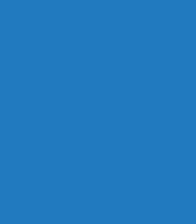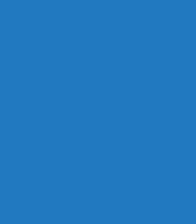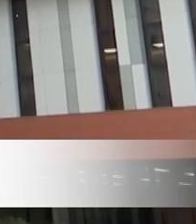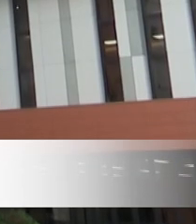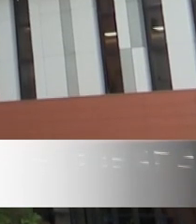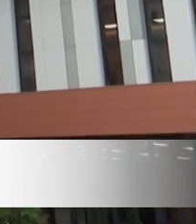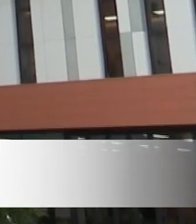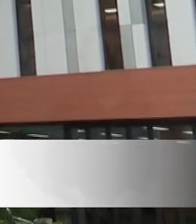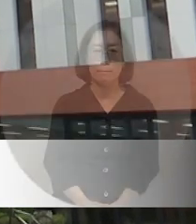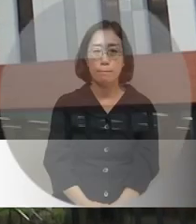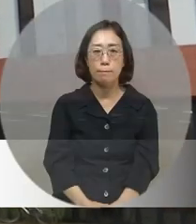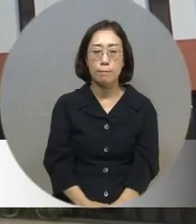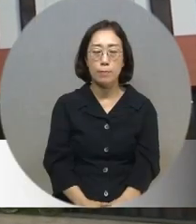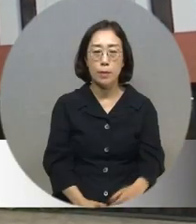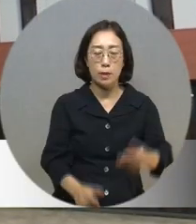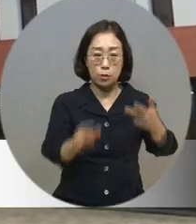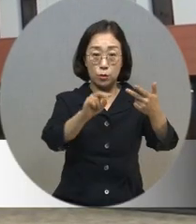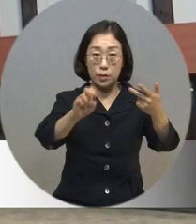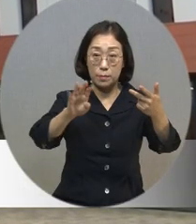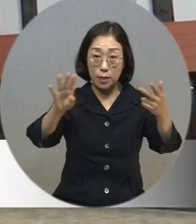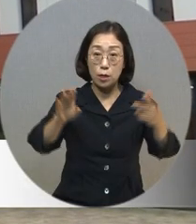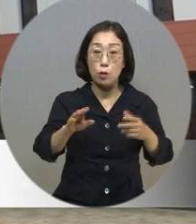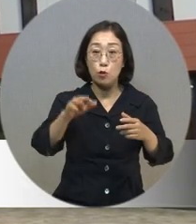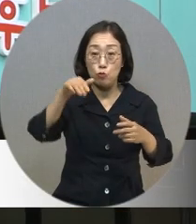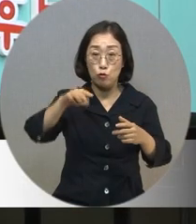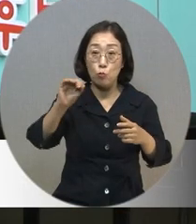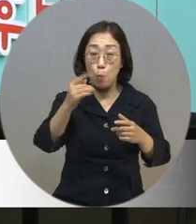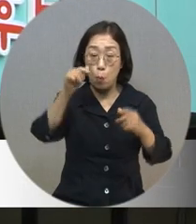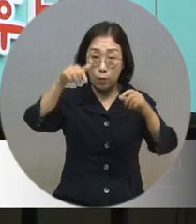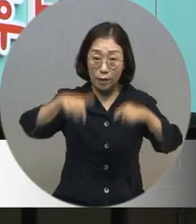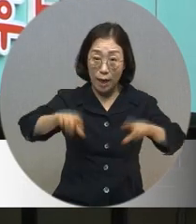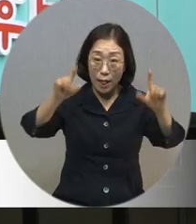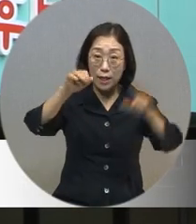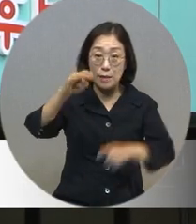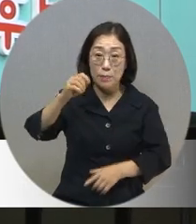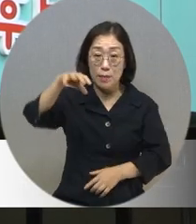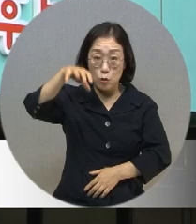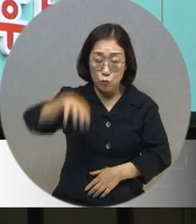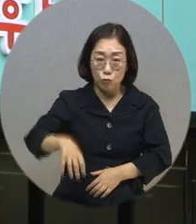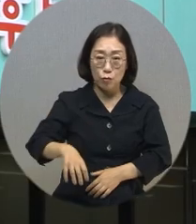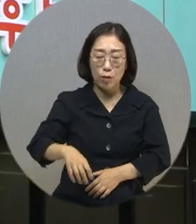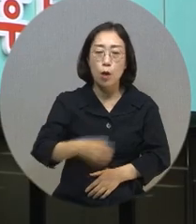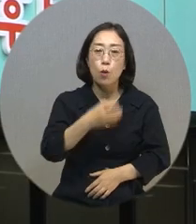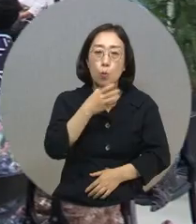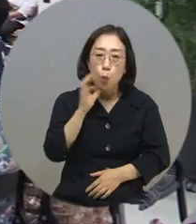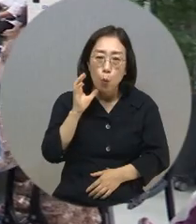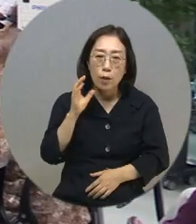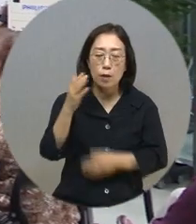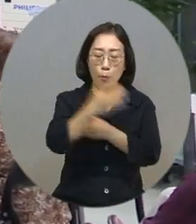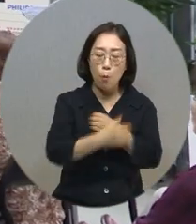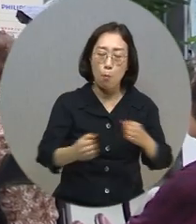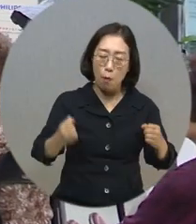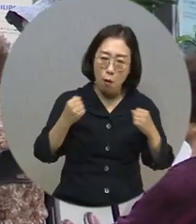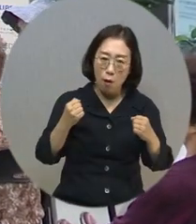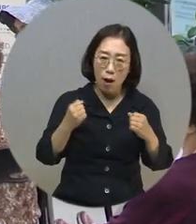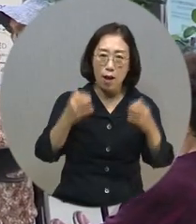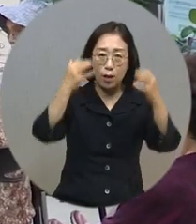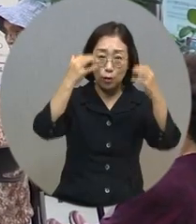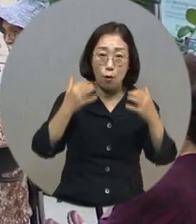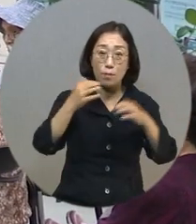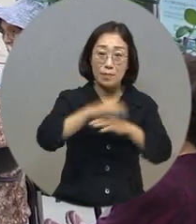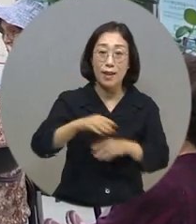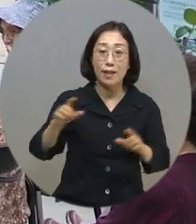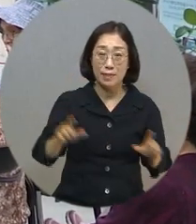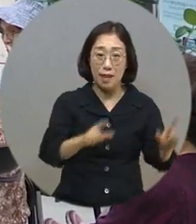입 지난 24일 중복을 맞아 임실군 노인종합복지관에서는 지역내 어르신이 보다 건강한 여름 보내기를 기원하는 마음으로